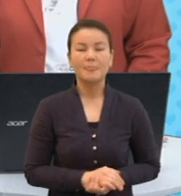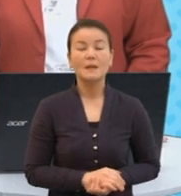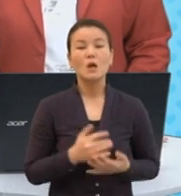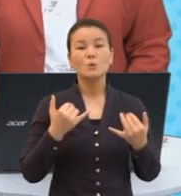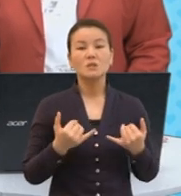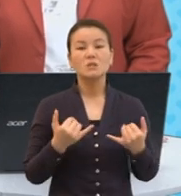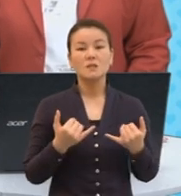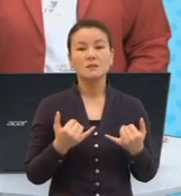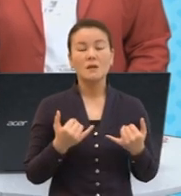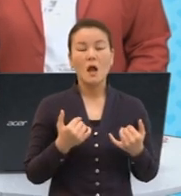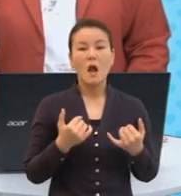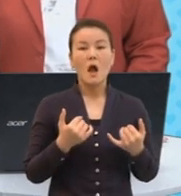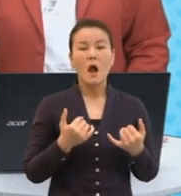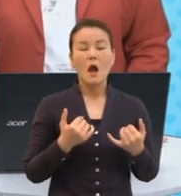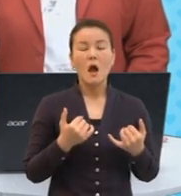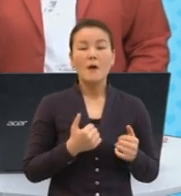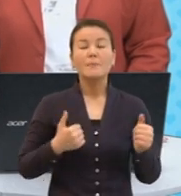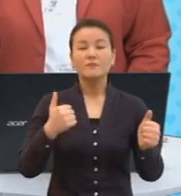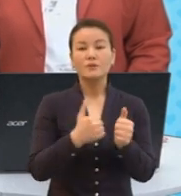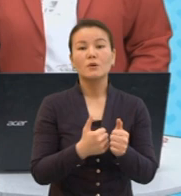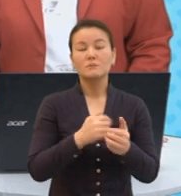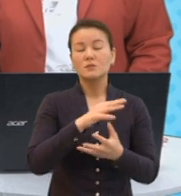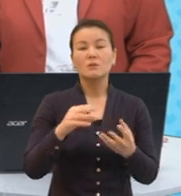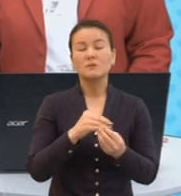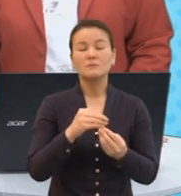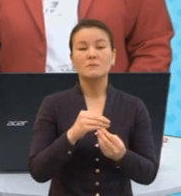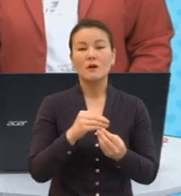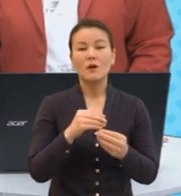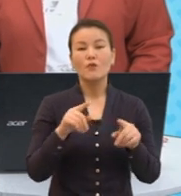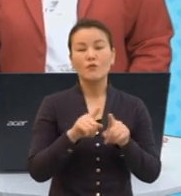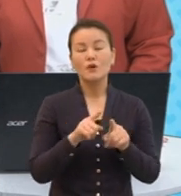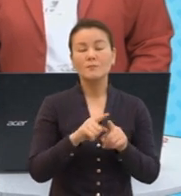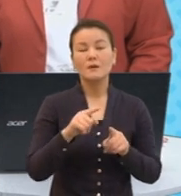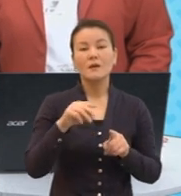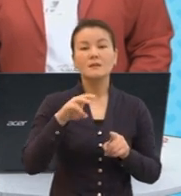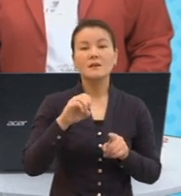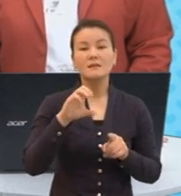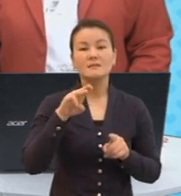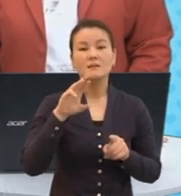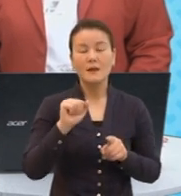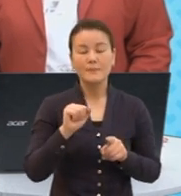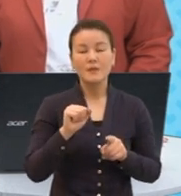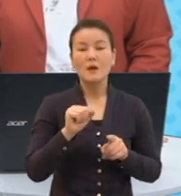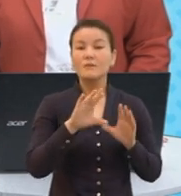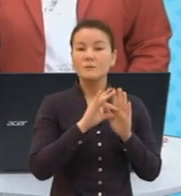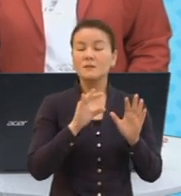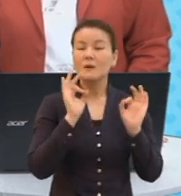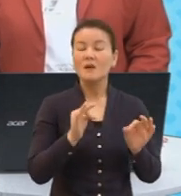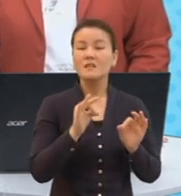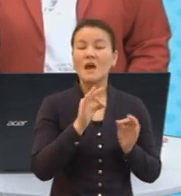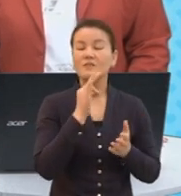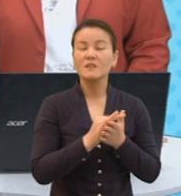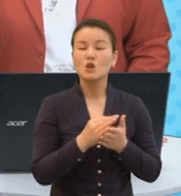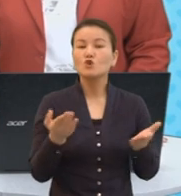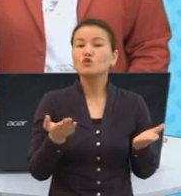Ну а теперь подведем итог урока в форме теста. Выбери правильный ответ. Что